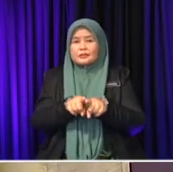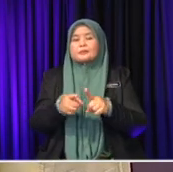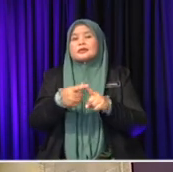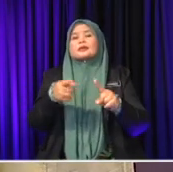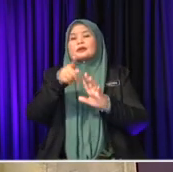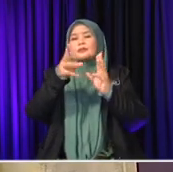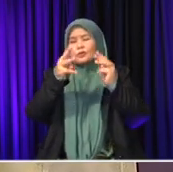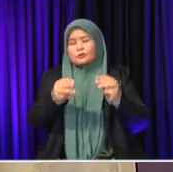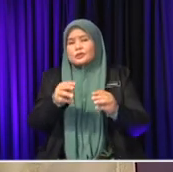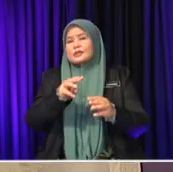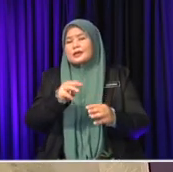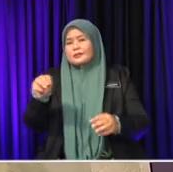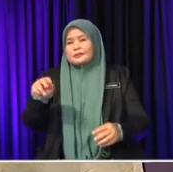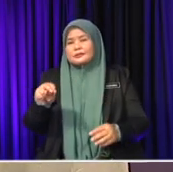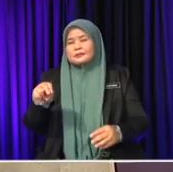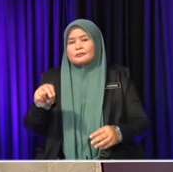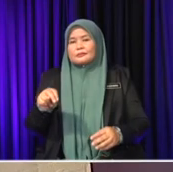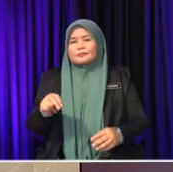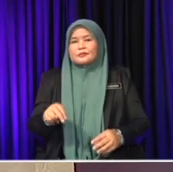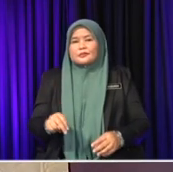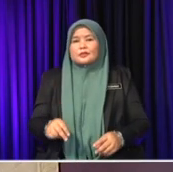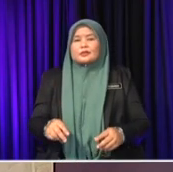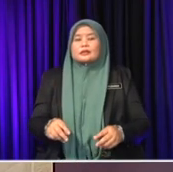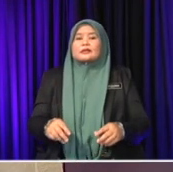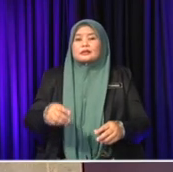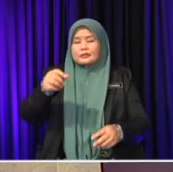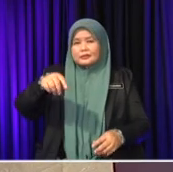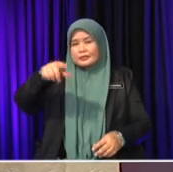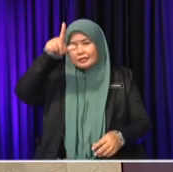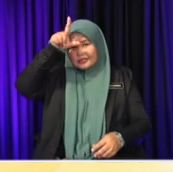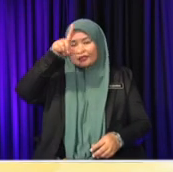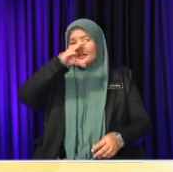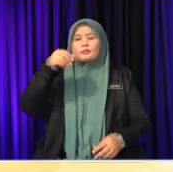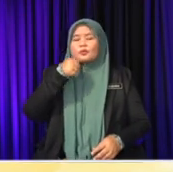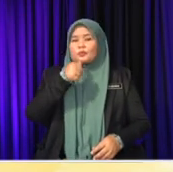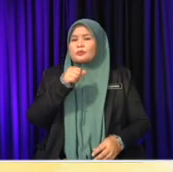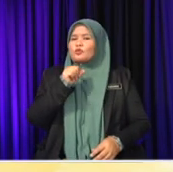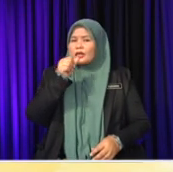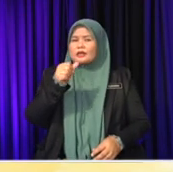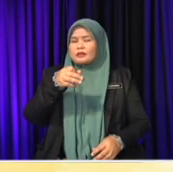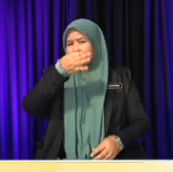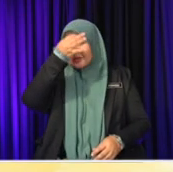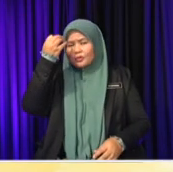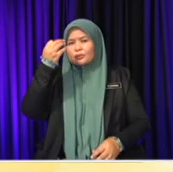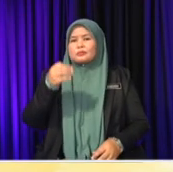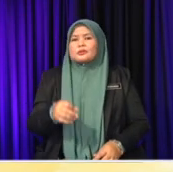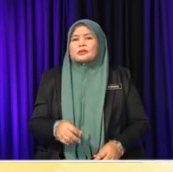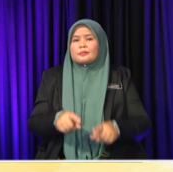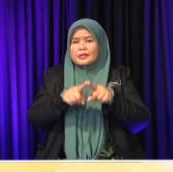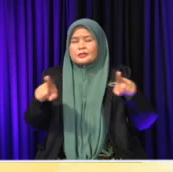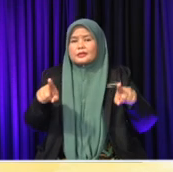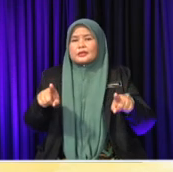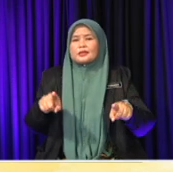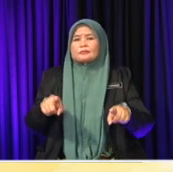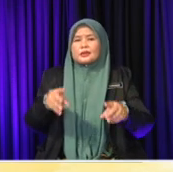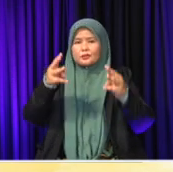Semua manusia adalah sama dari segi kemanusiaan dan Tina keturunan dan bangsa bukan faktur yang membisikan manusia yang